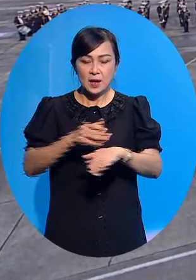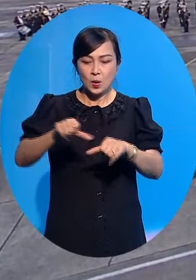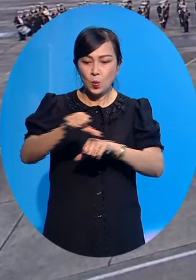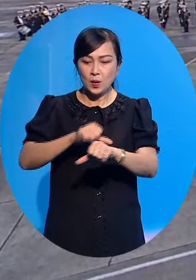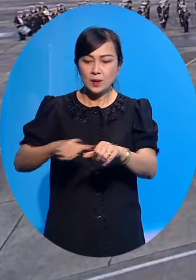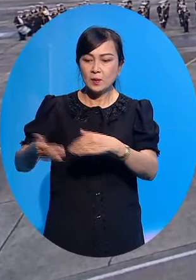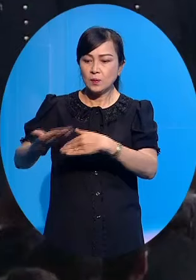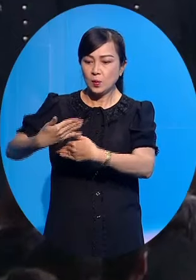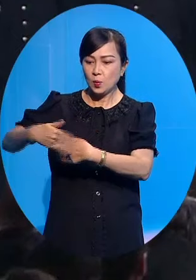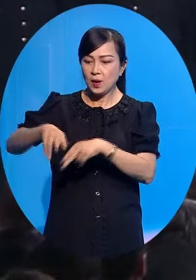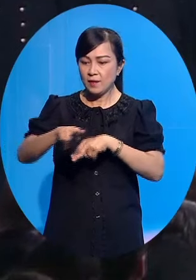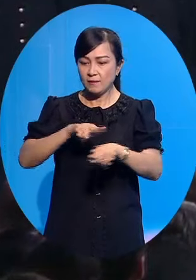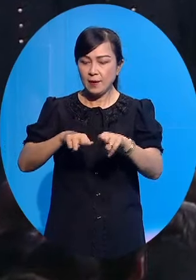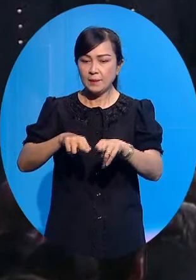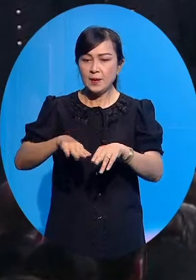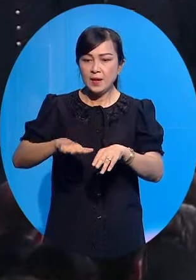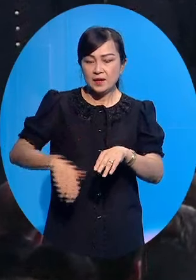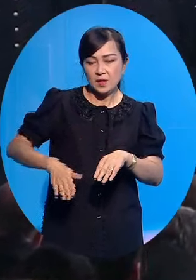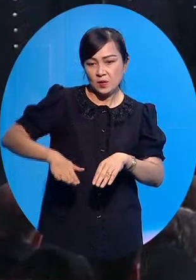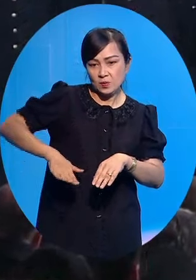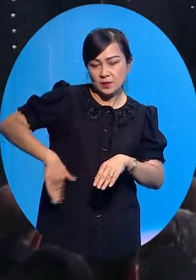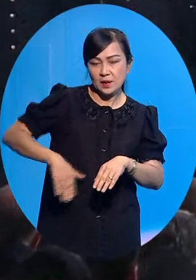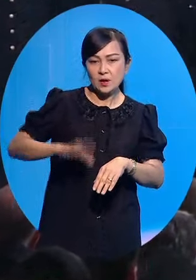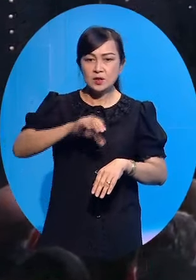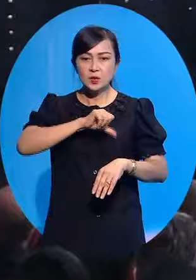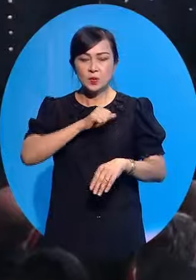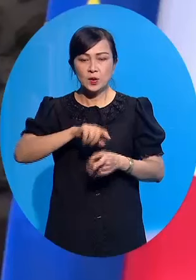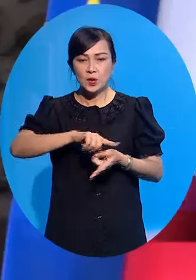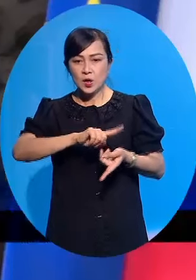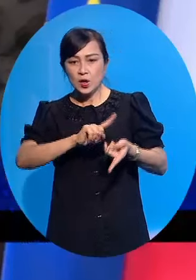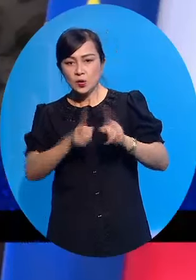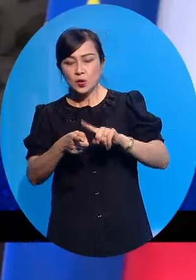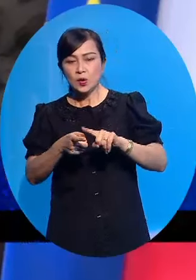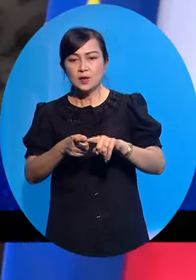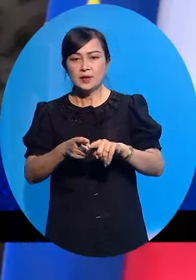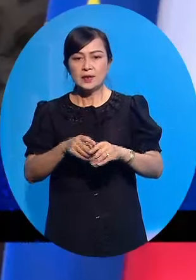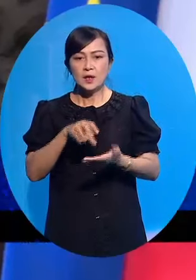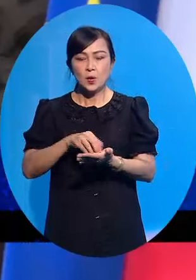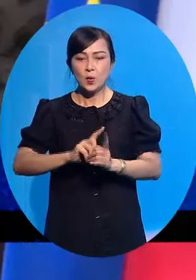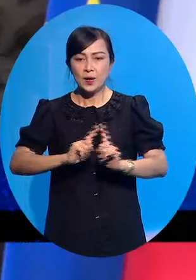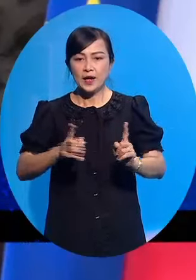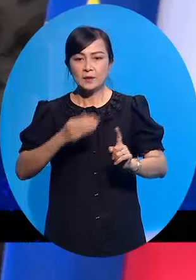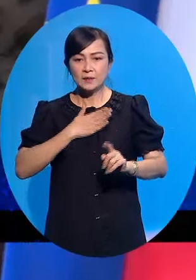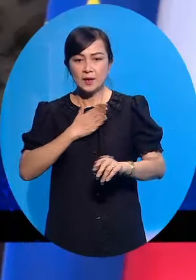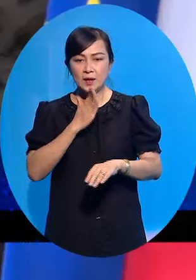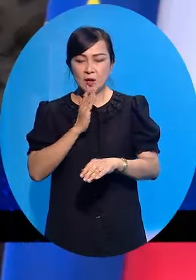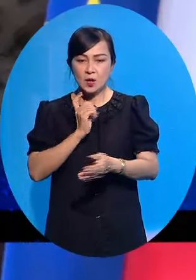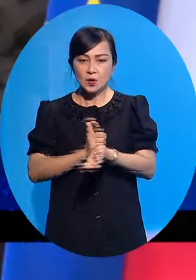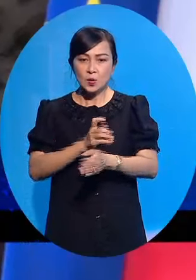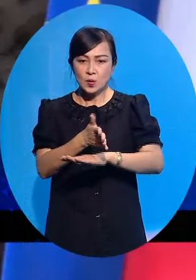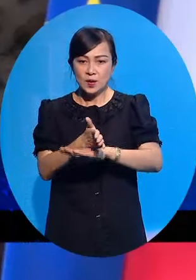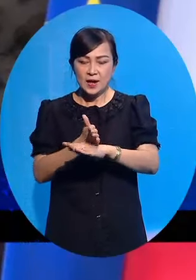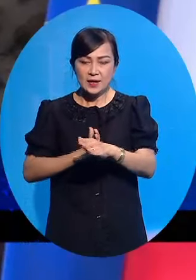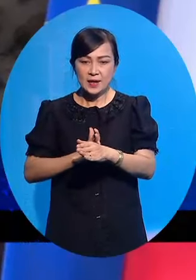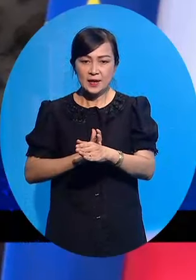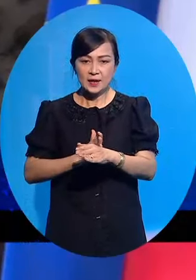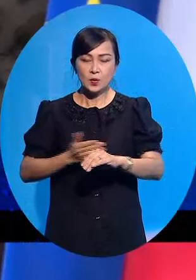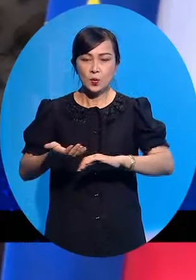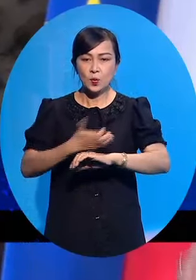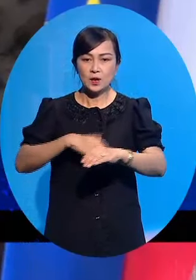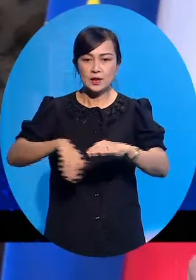Pháp. Nếu sau này một đồng minh chính quyền chuyển trọng tâm sang nơi khác, chúng ta phải có đủ khả năng hành động với các nước châu Âu